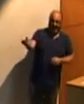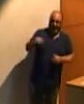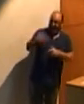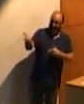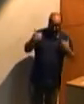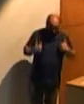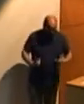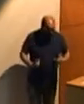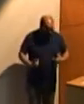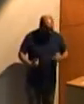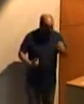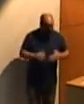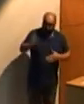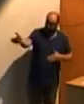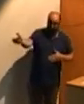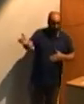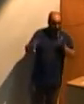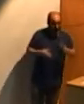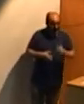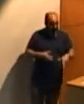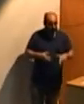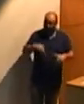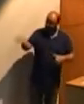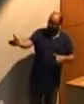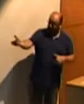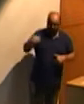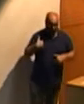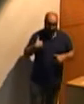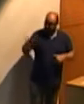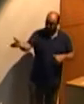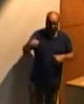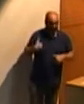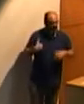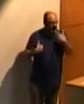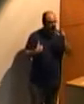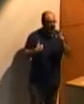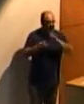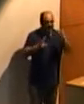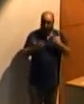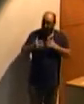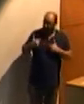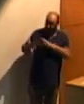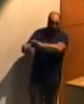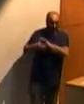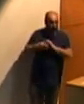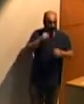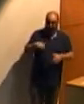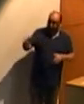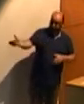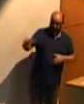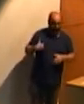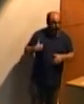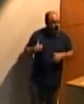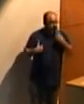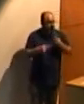que j'ai besoin de l'autre est ce que finalement l'autrui autrui et moi on abordera cette question de la relation humaine qui me semble extrêmement